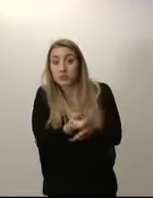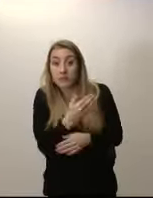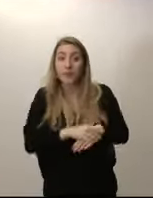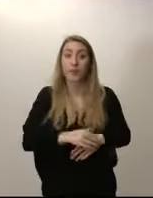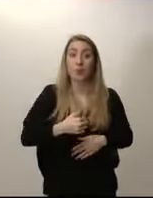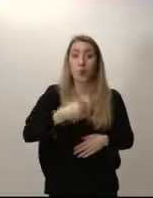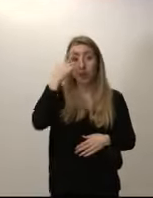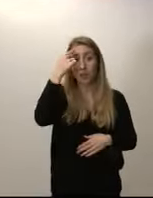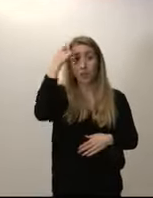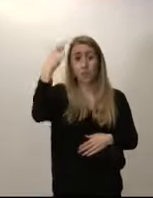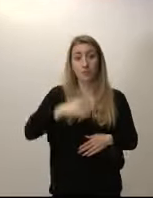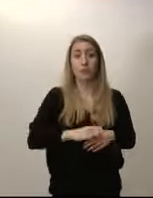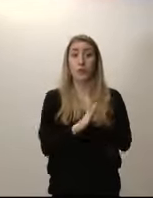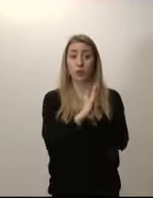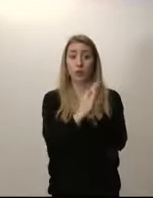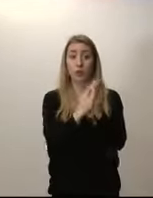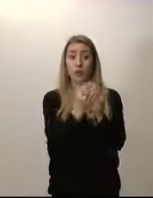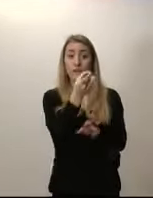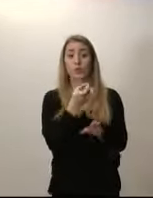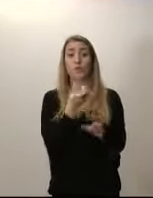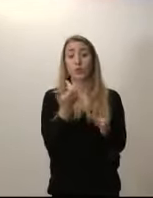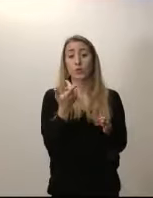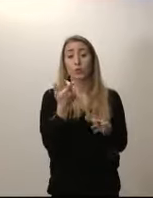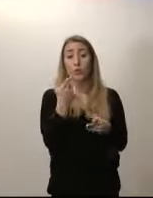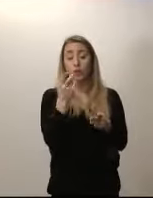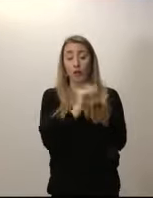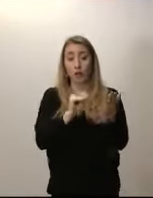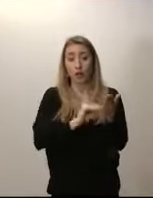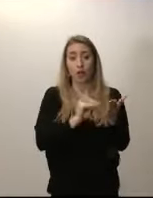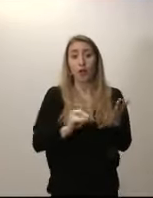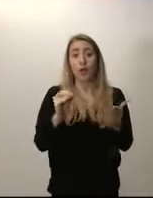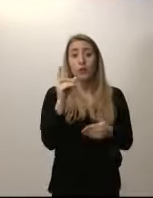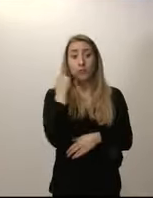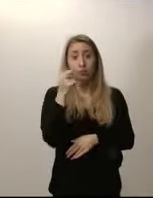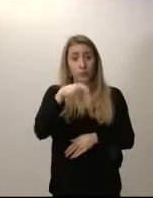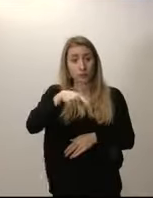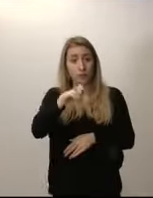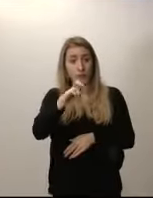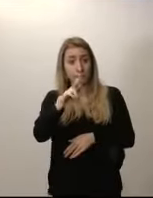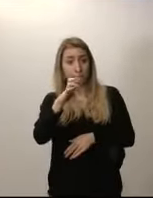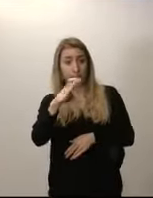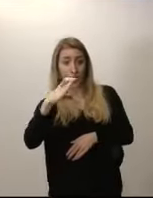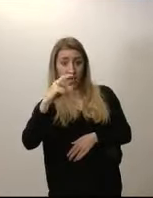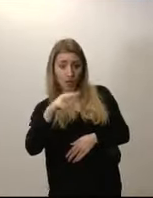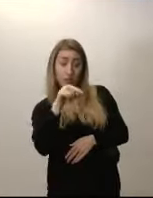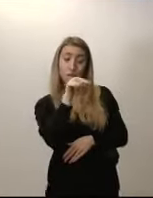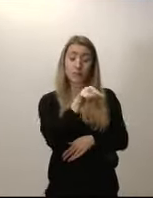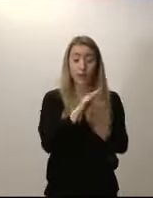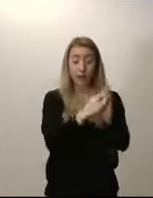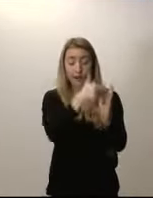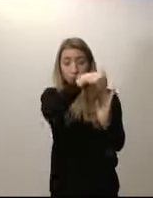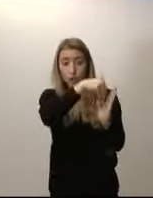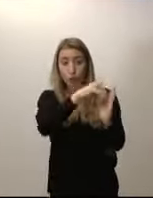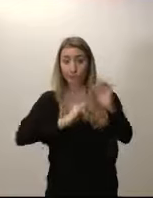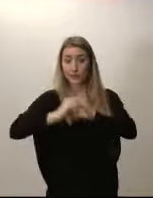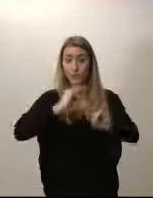à La vie, mode d'emploi de Georges Perec, qui est un roman que Georges Perec a conçu comme un puzzle. Et d'ailleurs, dans la préface,